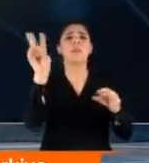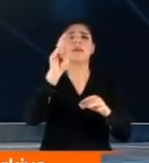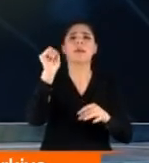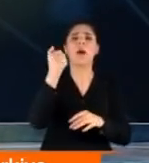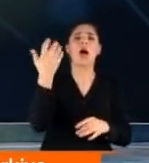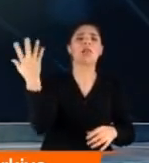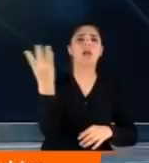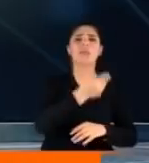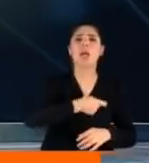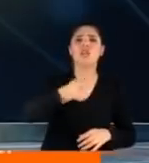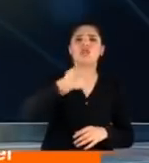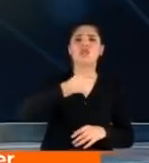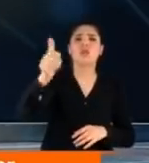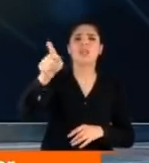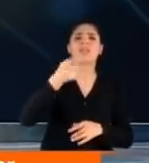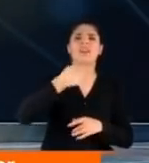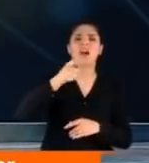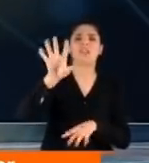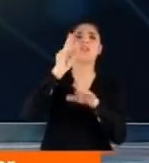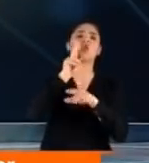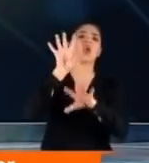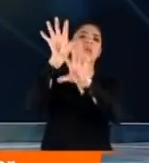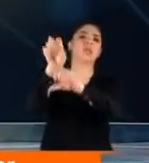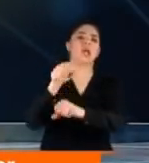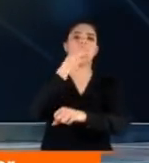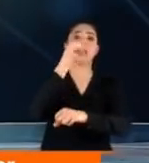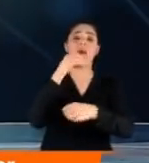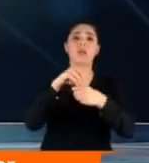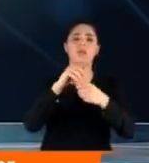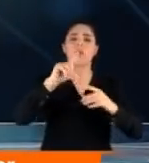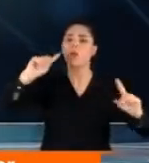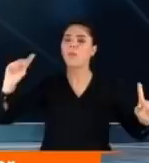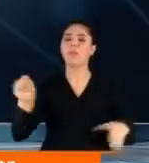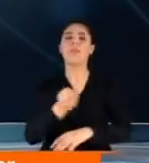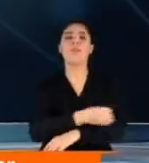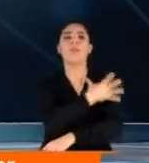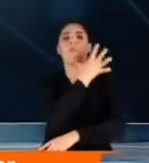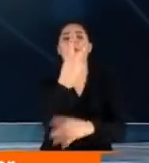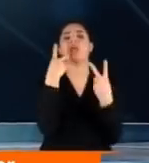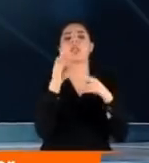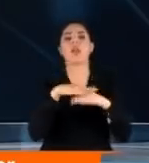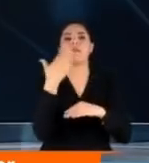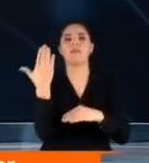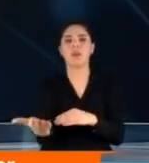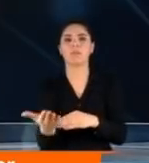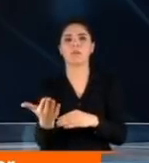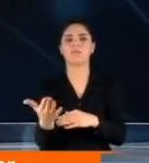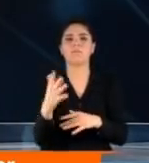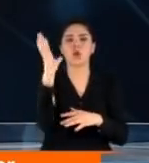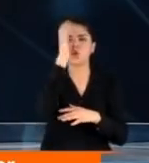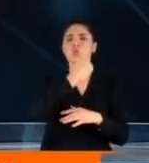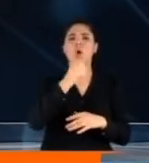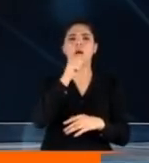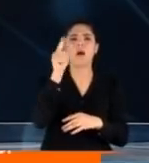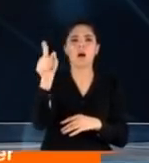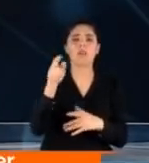cinayet işleyen seri katil sonunda yakalandı. İfadesinde gerçekten tüyleri ürperten itiraflarda bulundu. Soğukkanlı katil